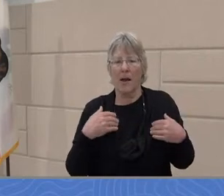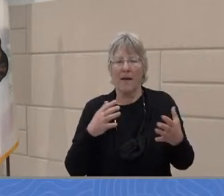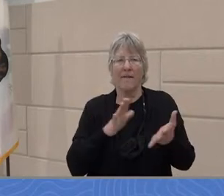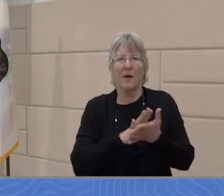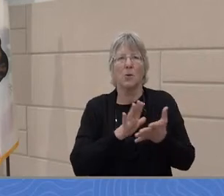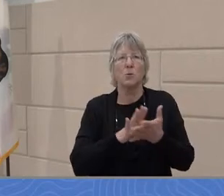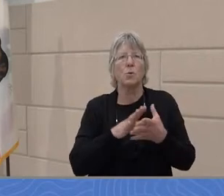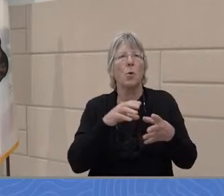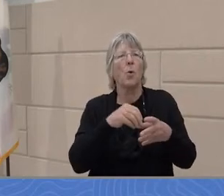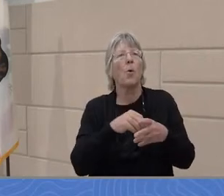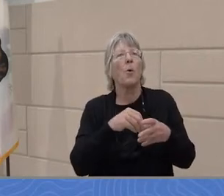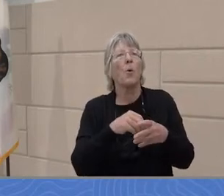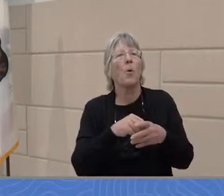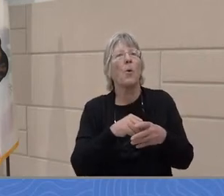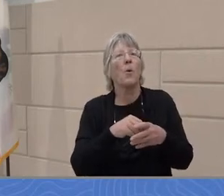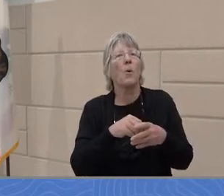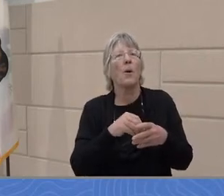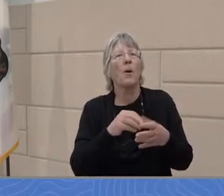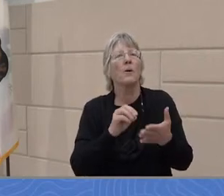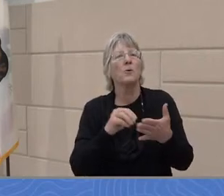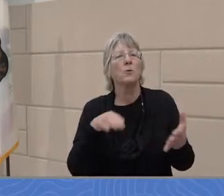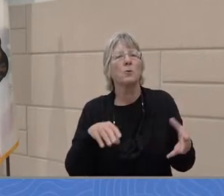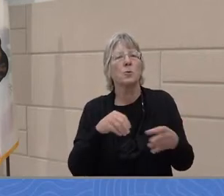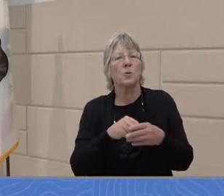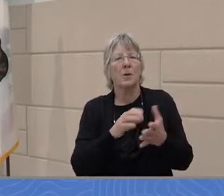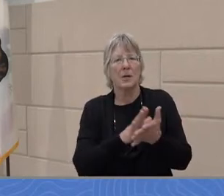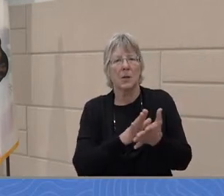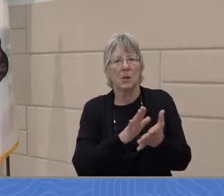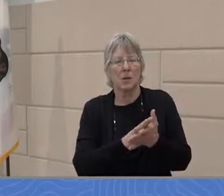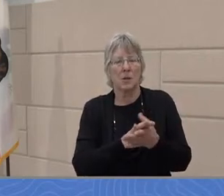ามปีซะเข้มกระทา